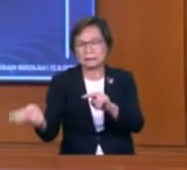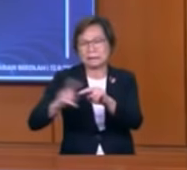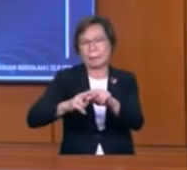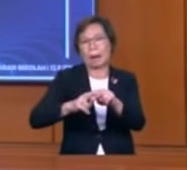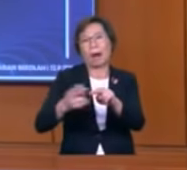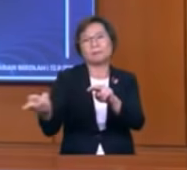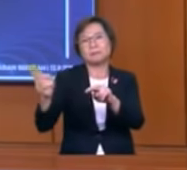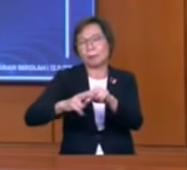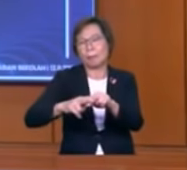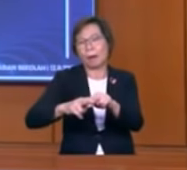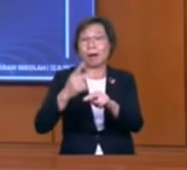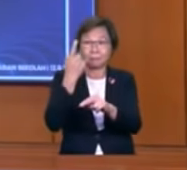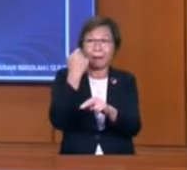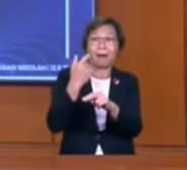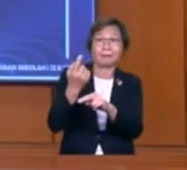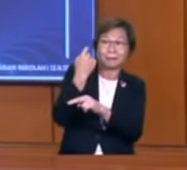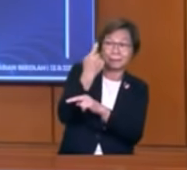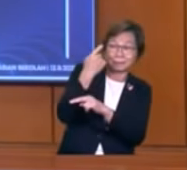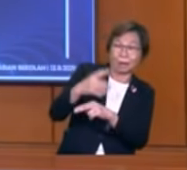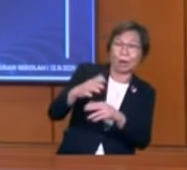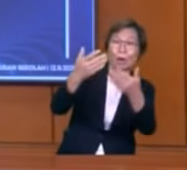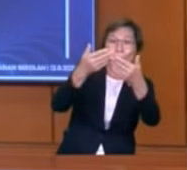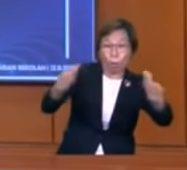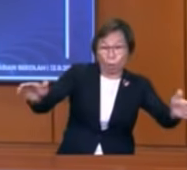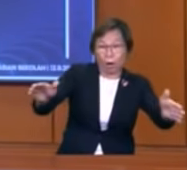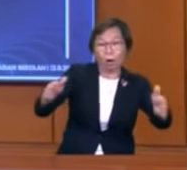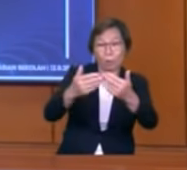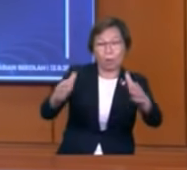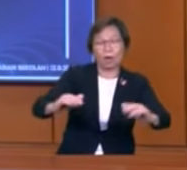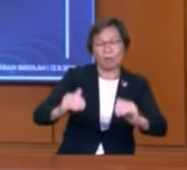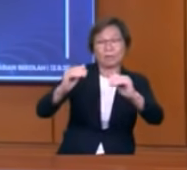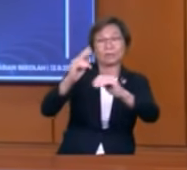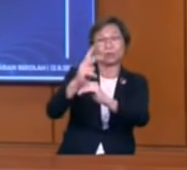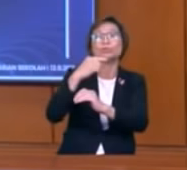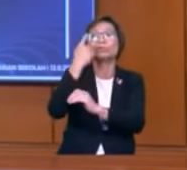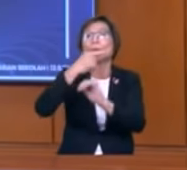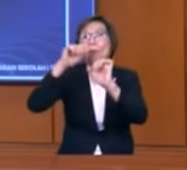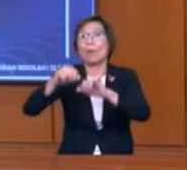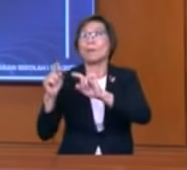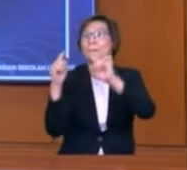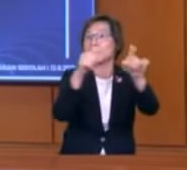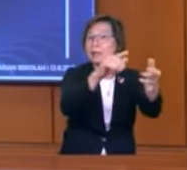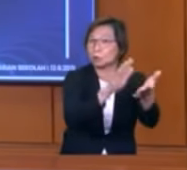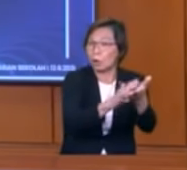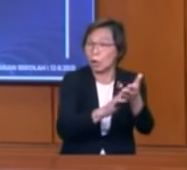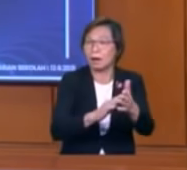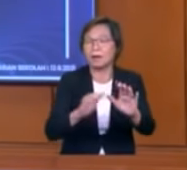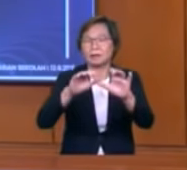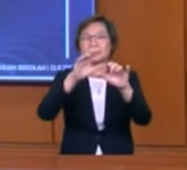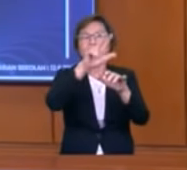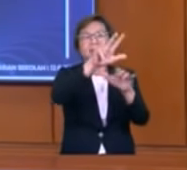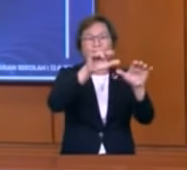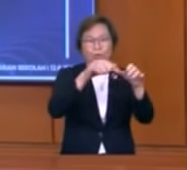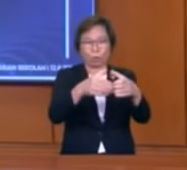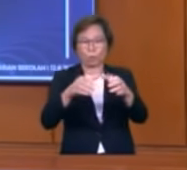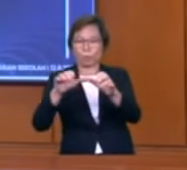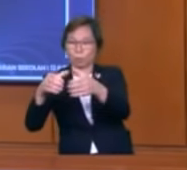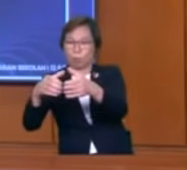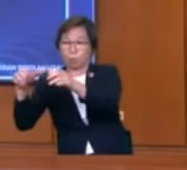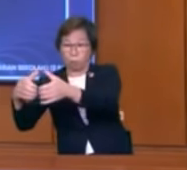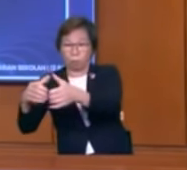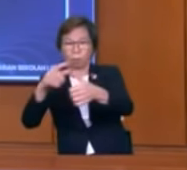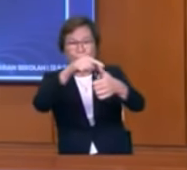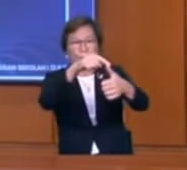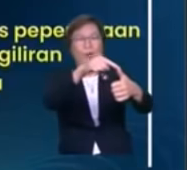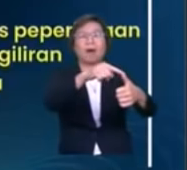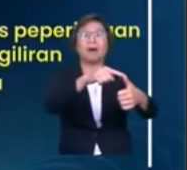yang asal kita sebut tadi pembukaan dies Pasa Duo Siapa yang boleh ke sekolah 3 compuland yang kita sebutkan